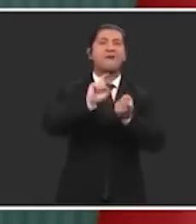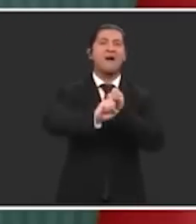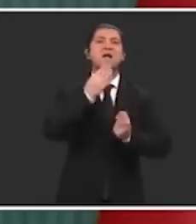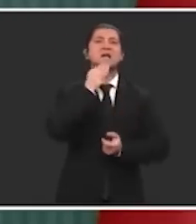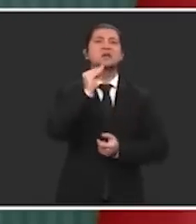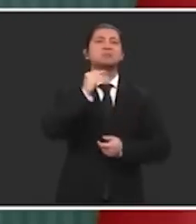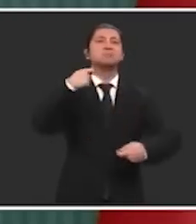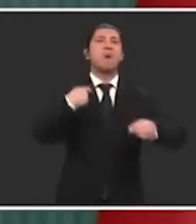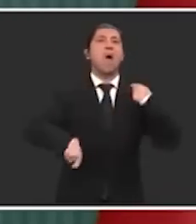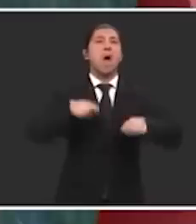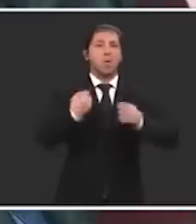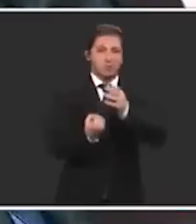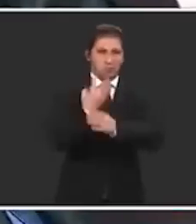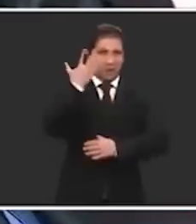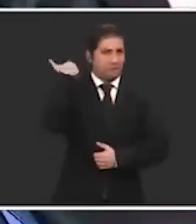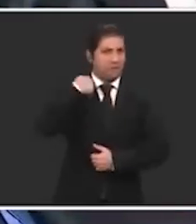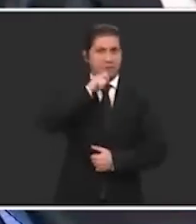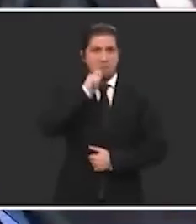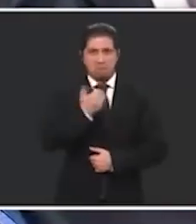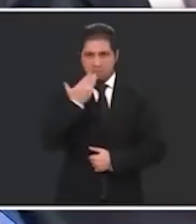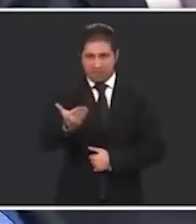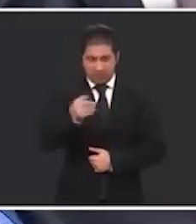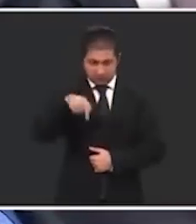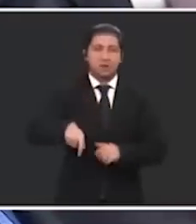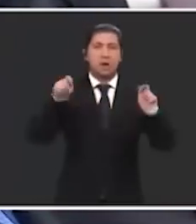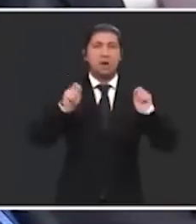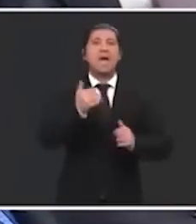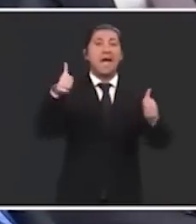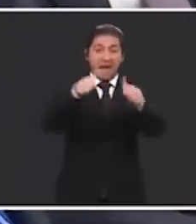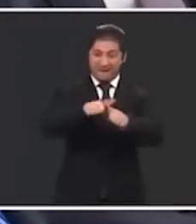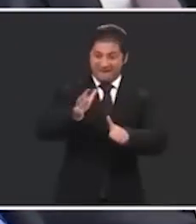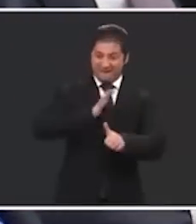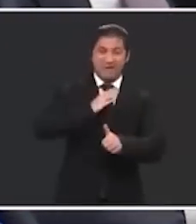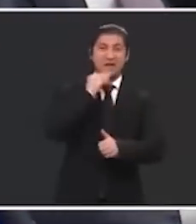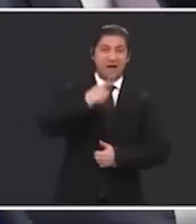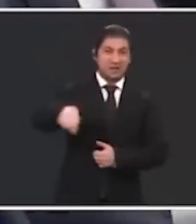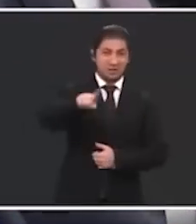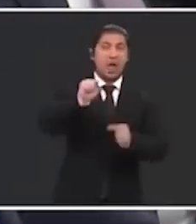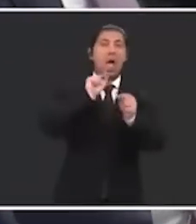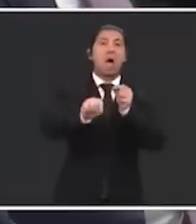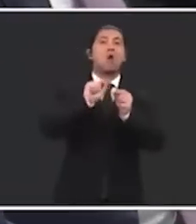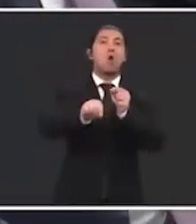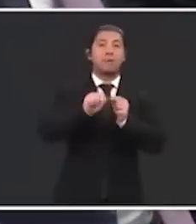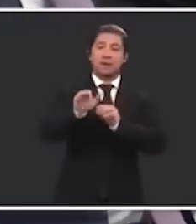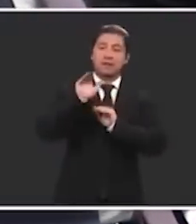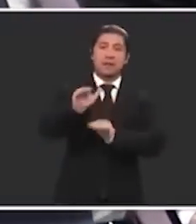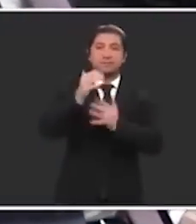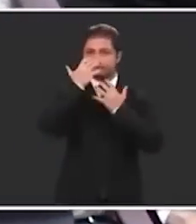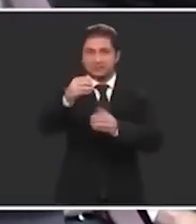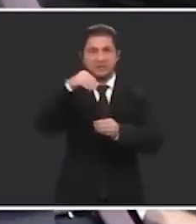Gençlik Bankası'nın kurulmasıydı. Evlenecek gençlerin ekonomik açıdan